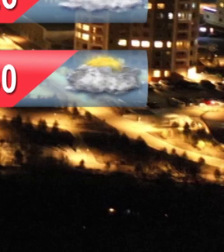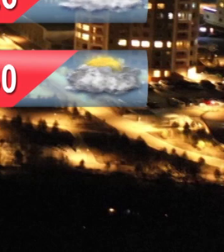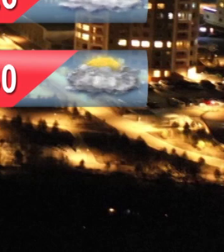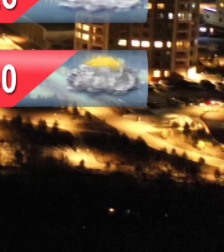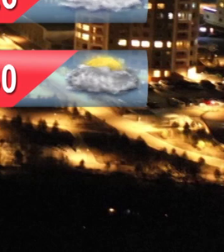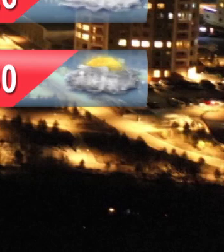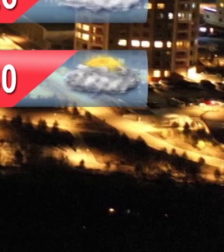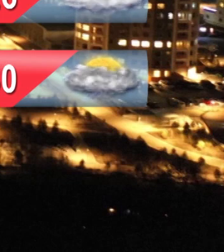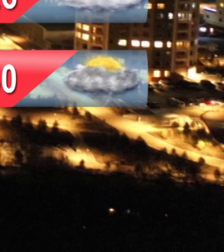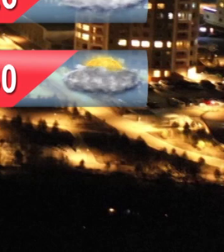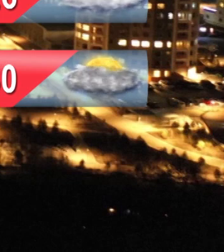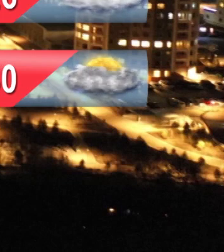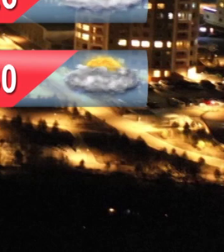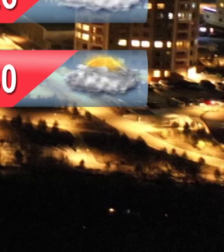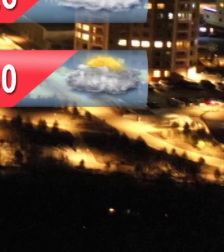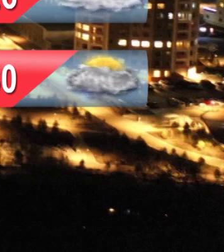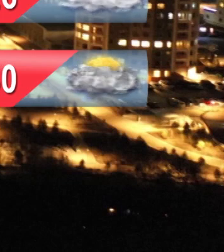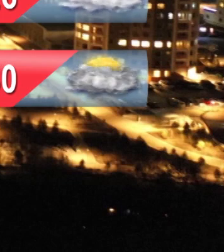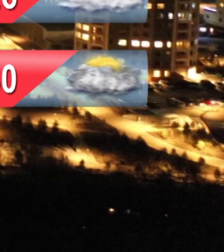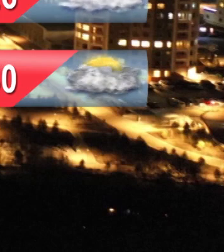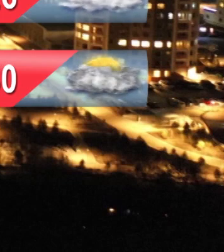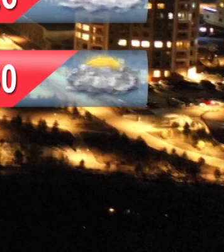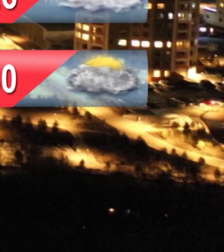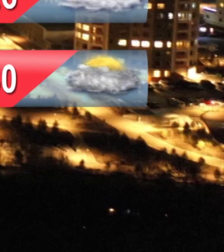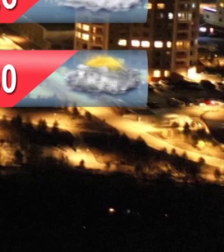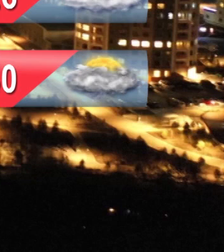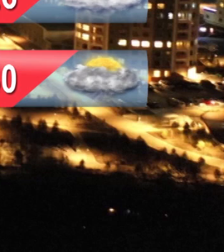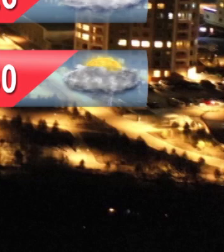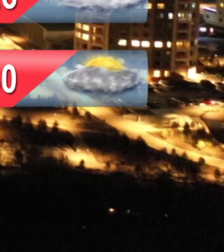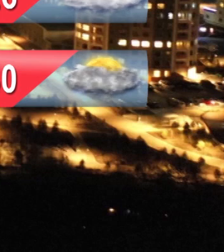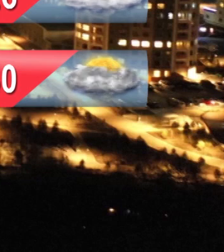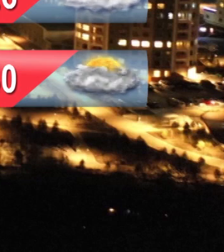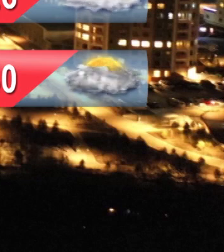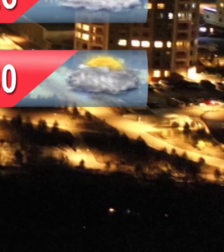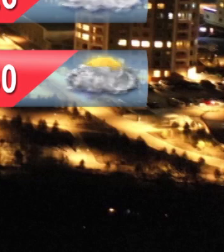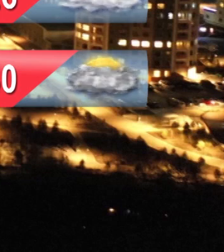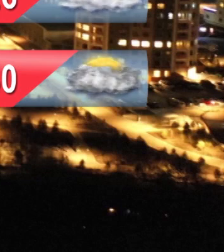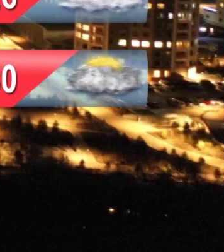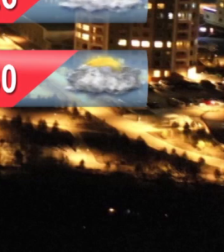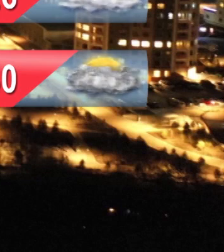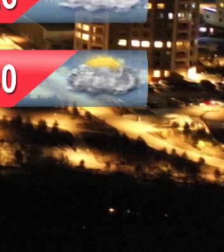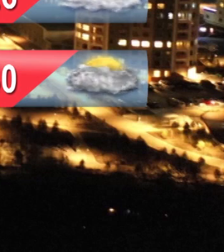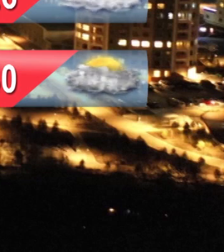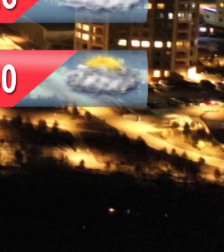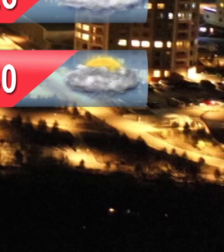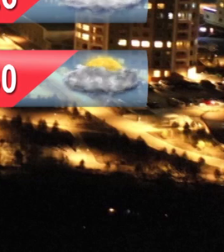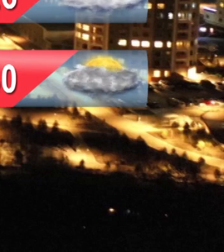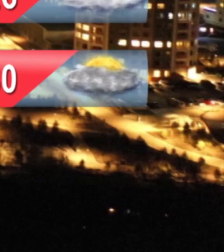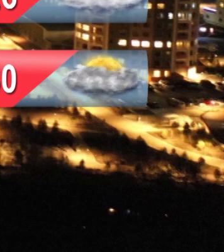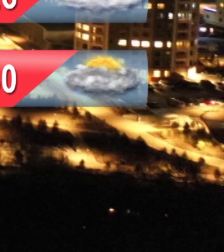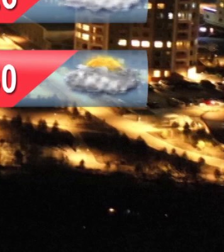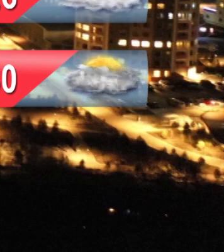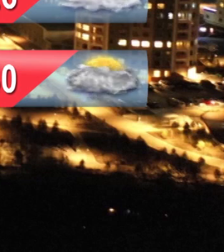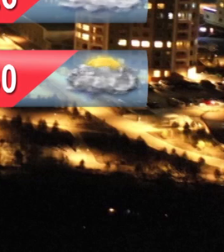шөнө 12-оос 15 өдөртөө 21-ээс 30 хэм дулаан бахна. Үзэгч та бүхэн цаг агаарын мэдээллийг танилцууллаа.